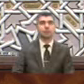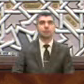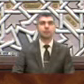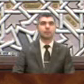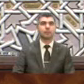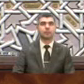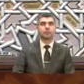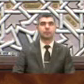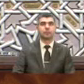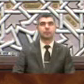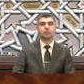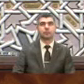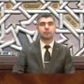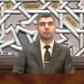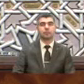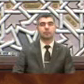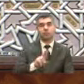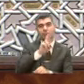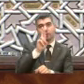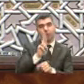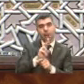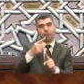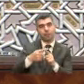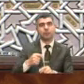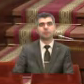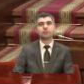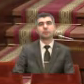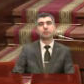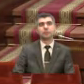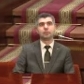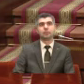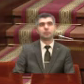الوزيرة. تعقيب السيد نائب، تفضلوا.